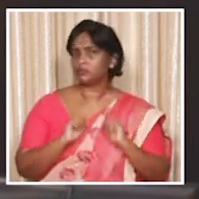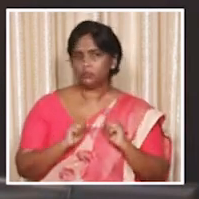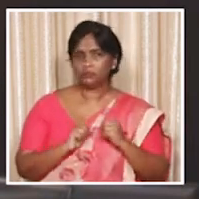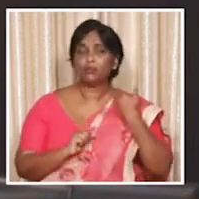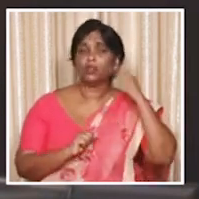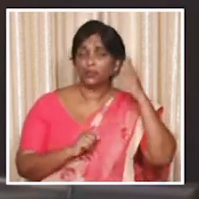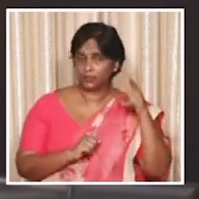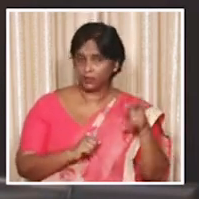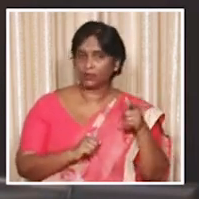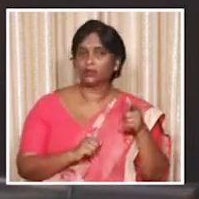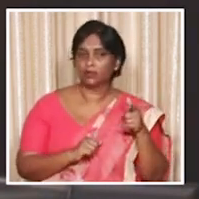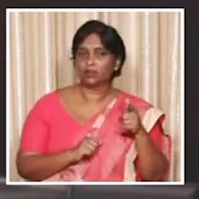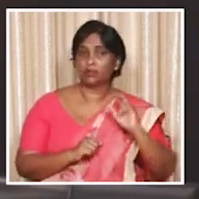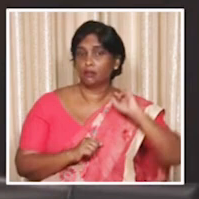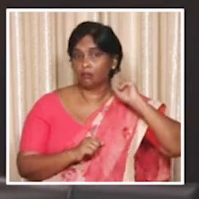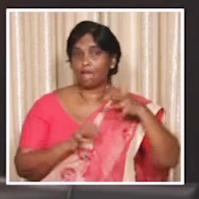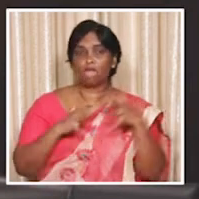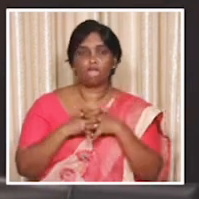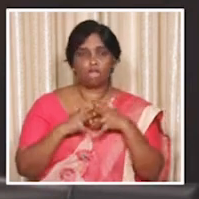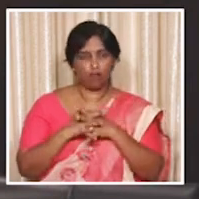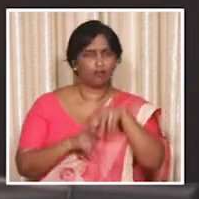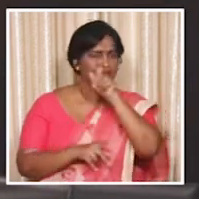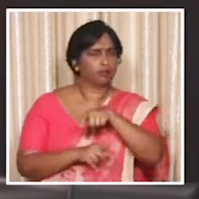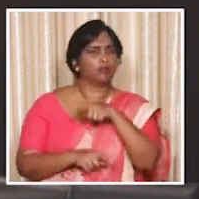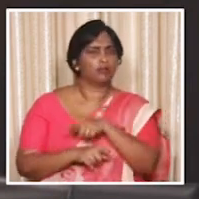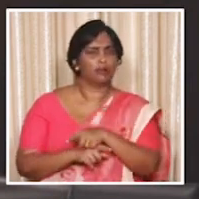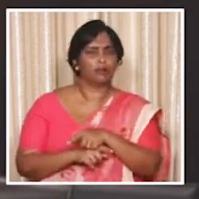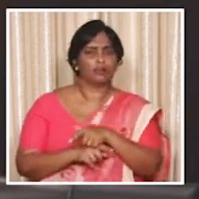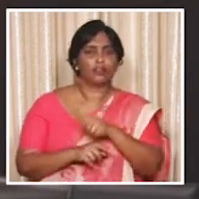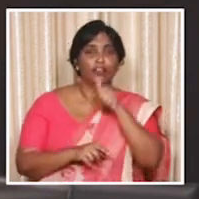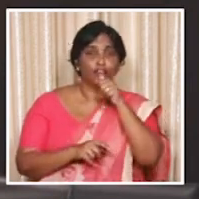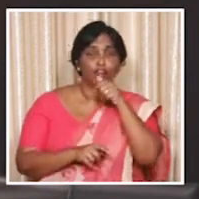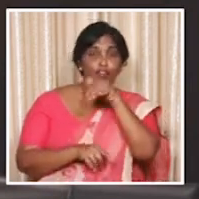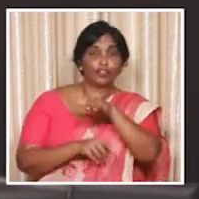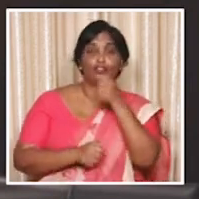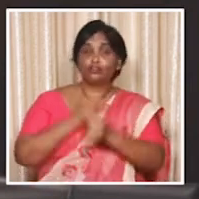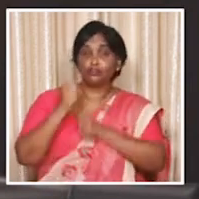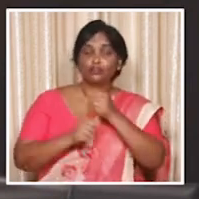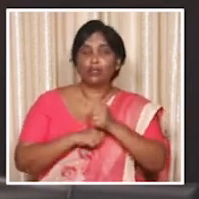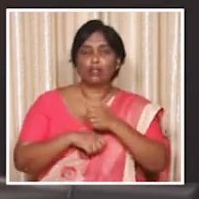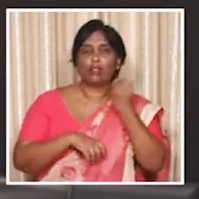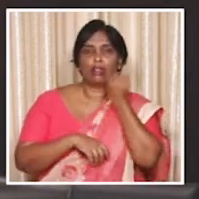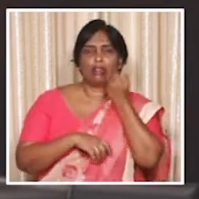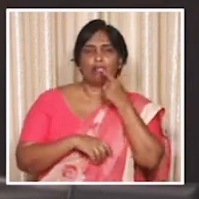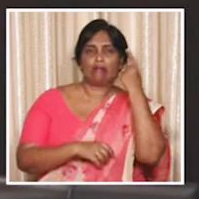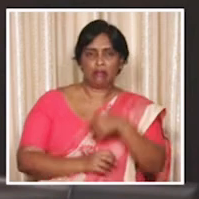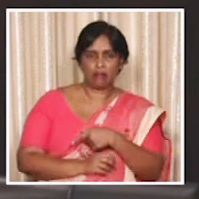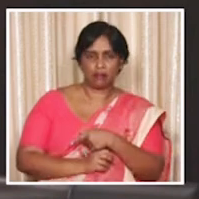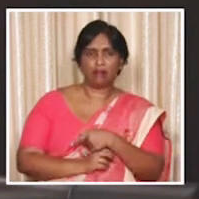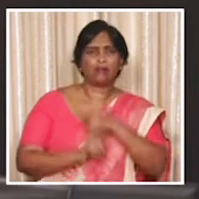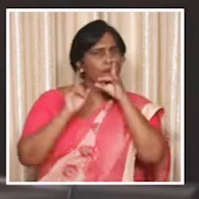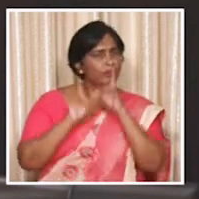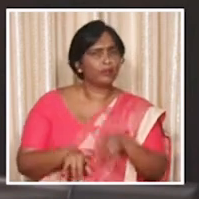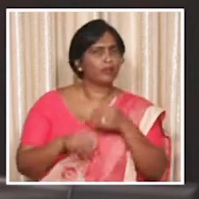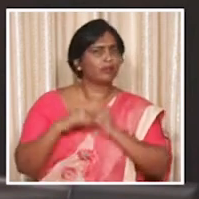විශේෂයෙන්ම දඟපන්දු යවන අනිදු හසරංග වගේ ක්‍රීඩකයෝ වතුරේ දුවවලා ඒ ආබාධයට ලක් වෙන්නේ අවසාන අවස්ථාවේදී. එතකොට මේ